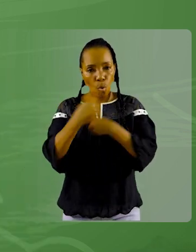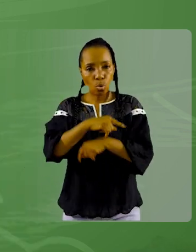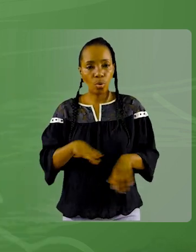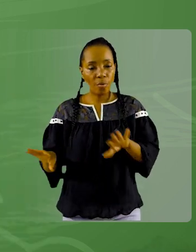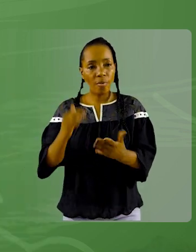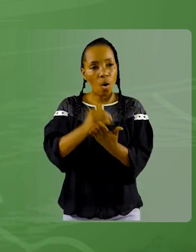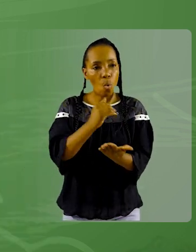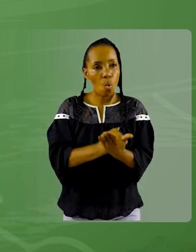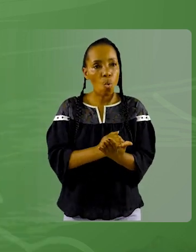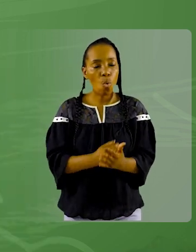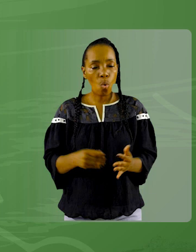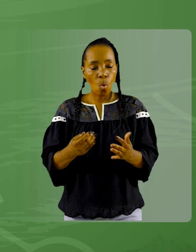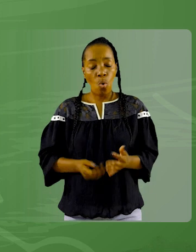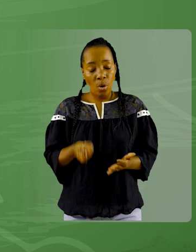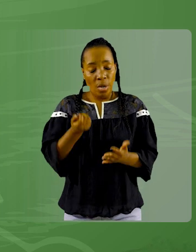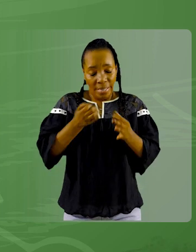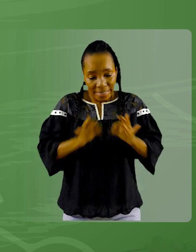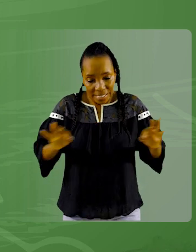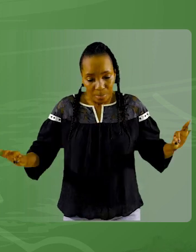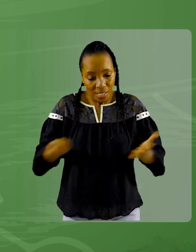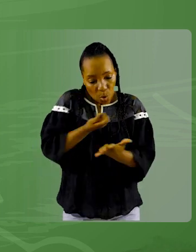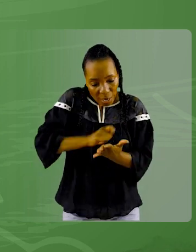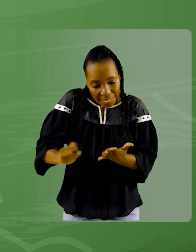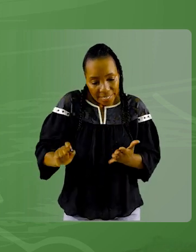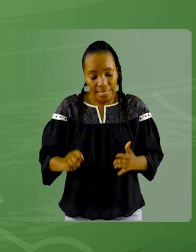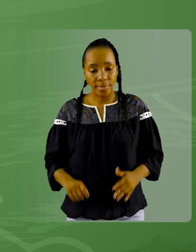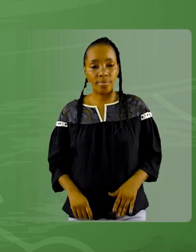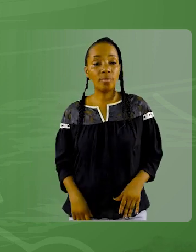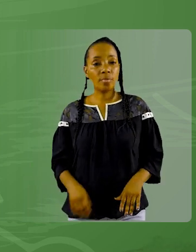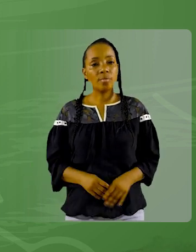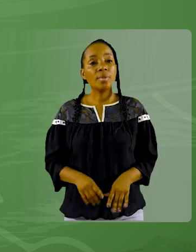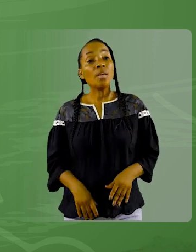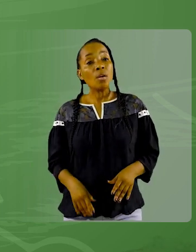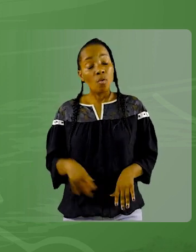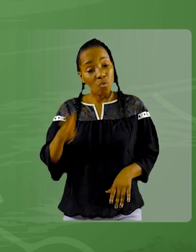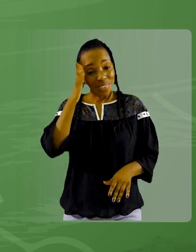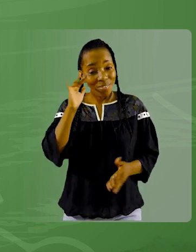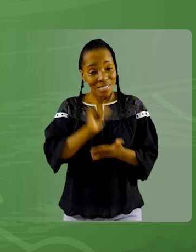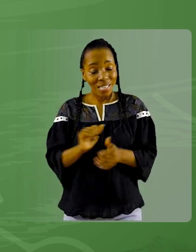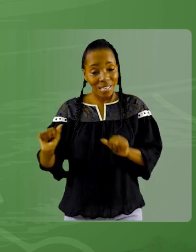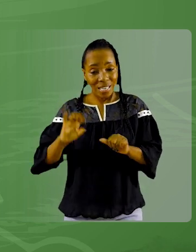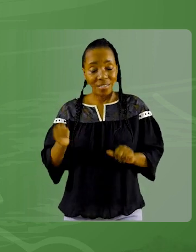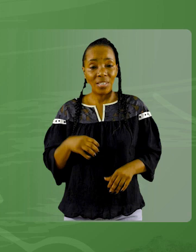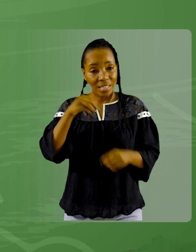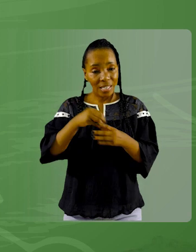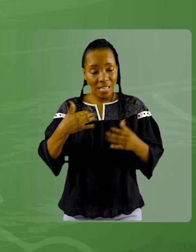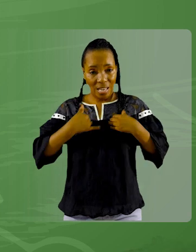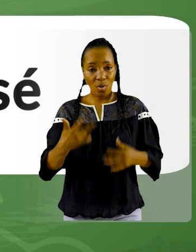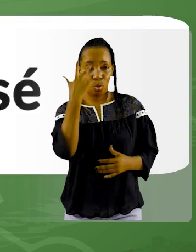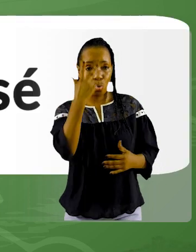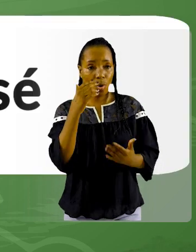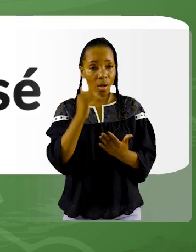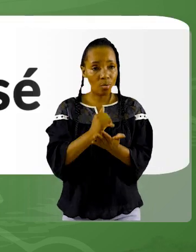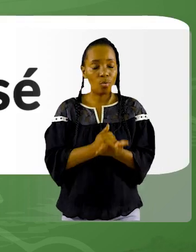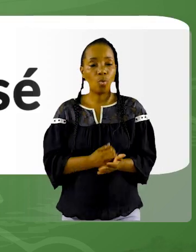un cours d'expression écrite. Vous savez que cette activité comporte 3 leçons. Le